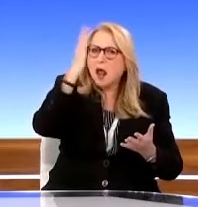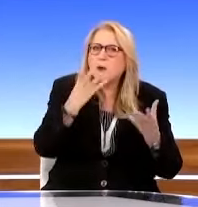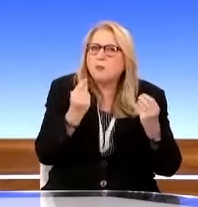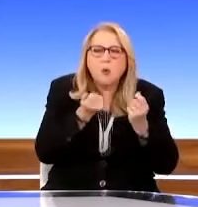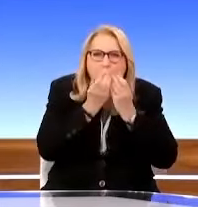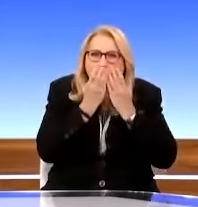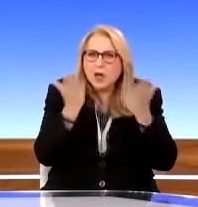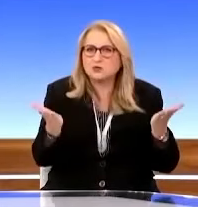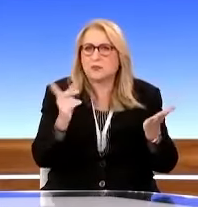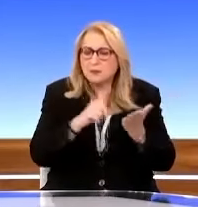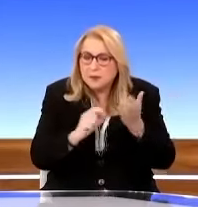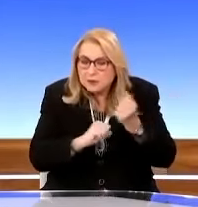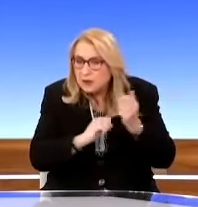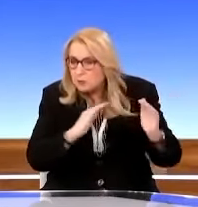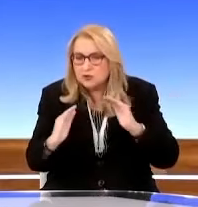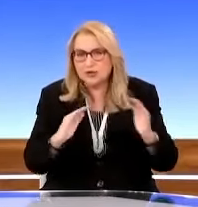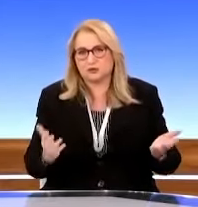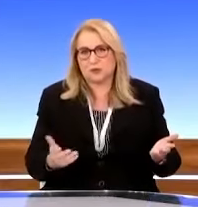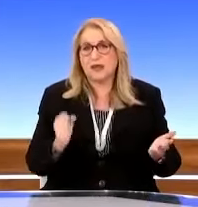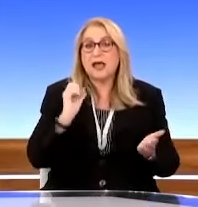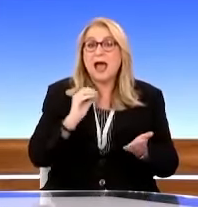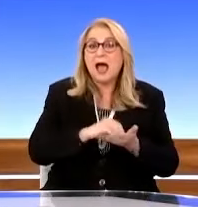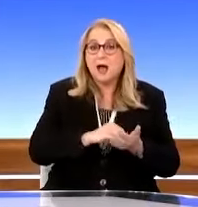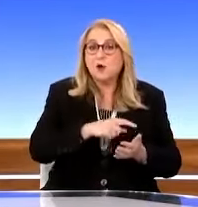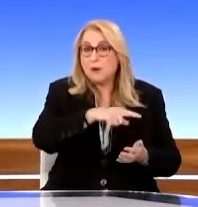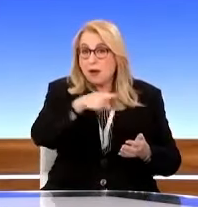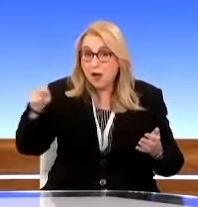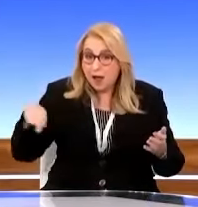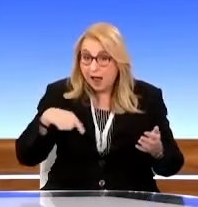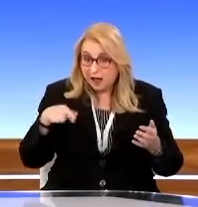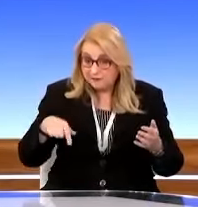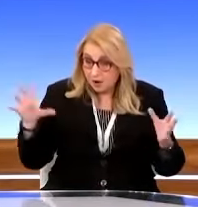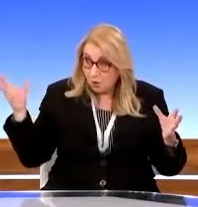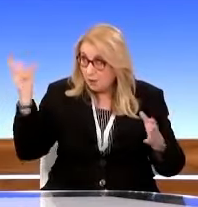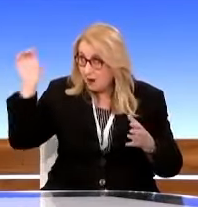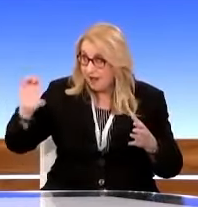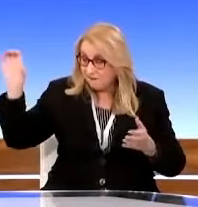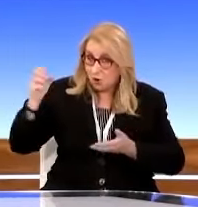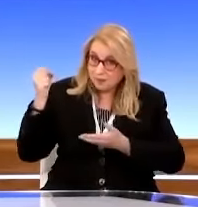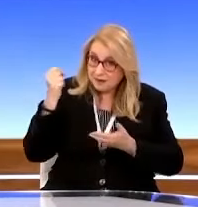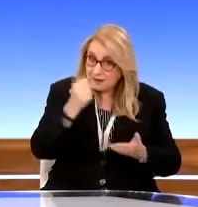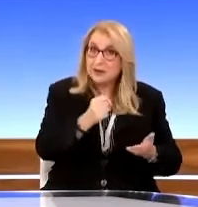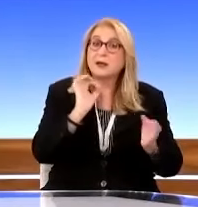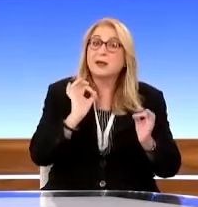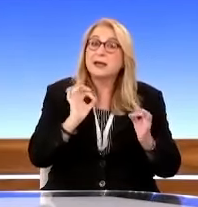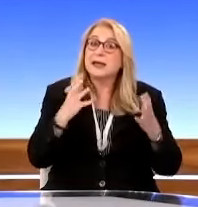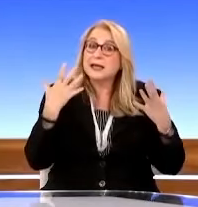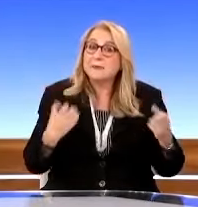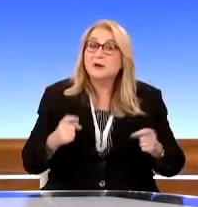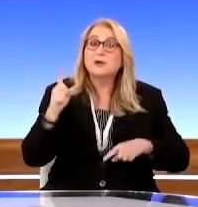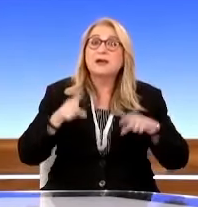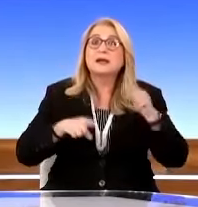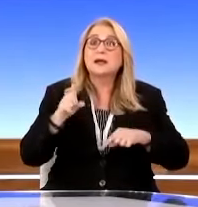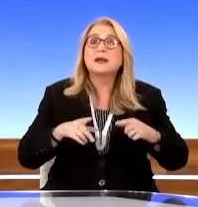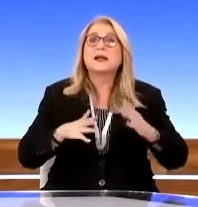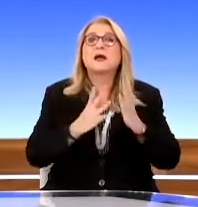φορά ότι στις υποδομές οι οποίες πρέπει να χρηματοδοτηθούν από την Ευρωπαϊκή Ένωση εντάσσονται και φυσικά χερσαία εμπόδια